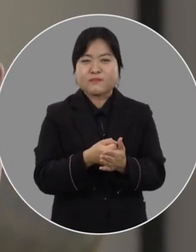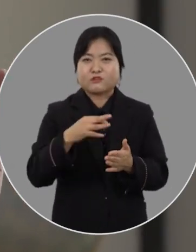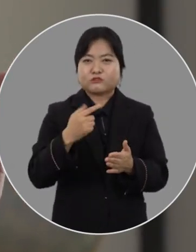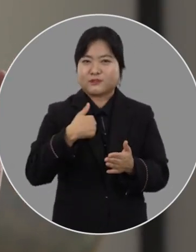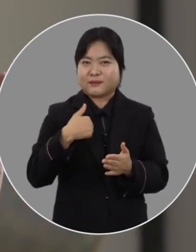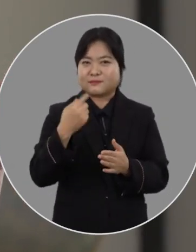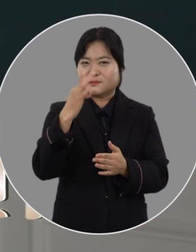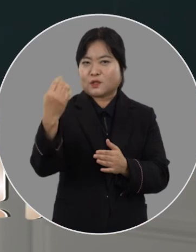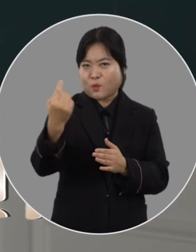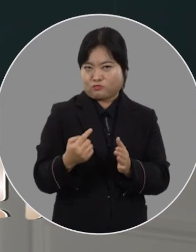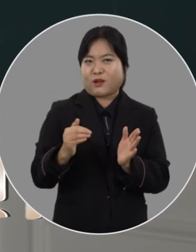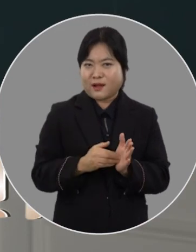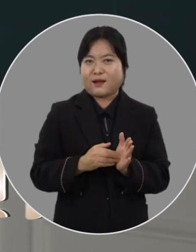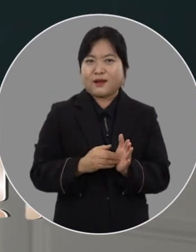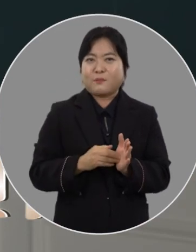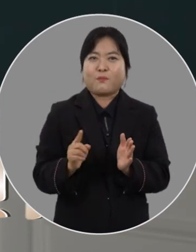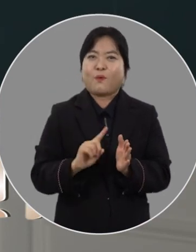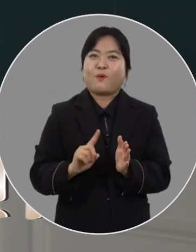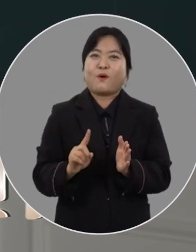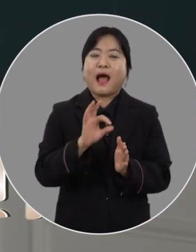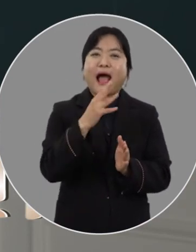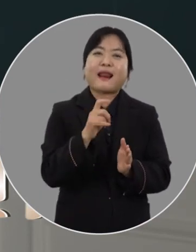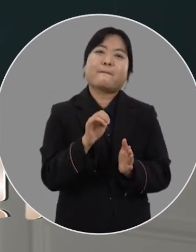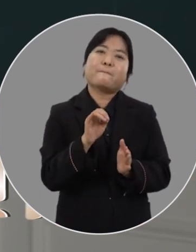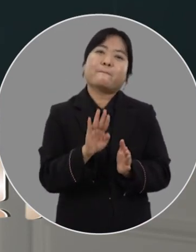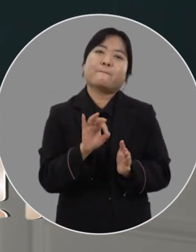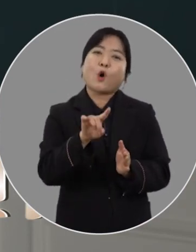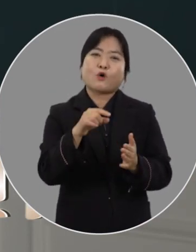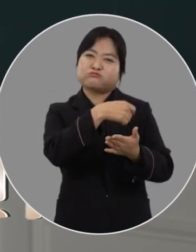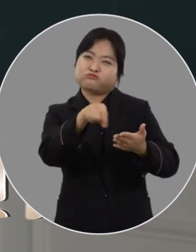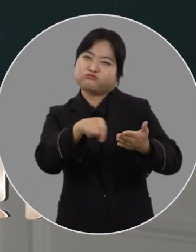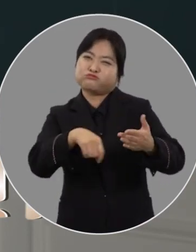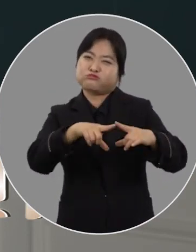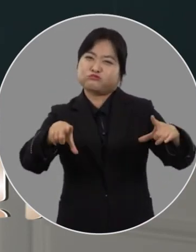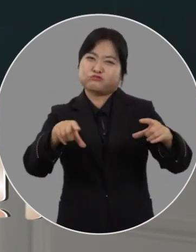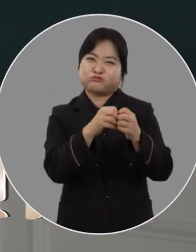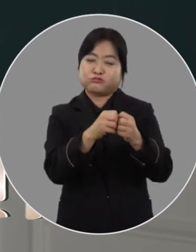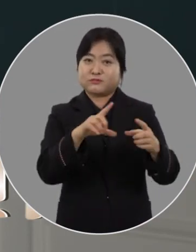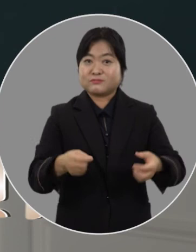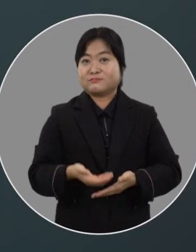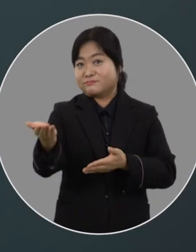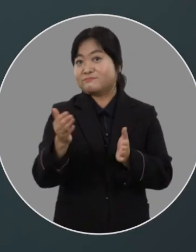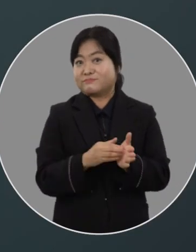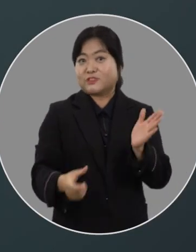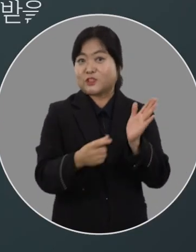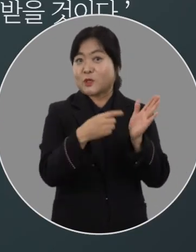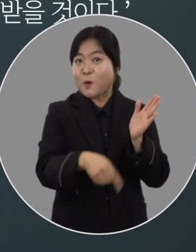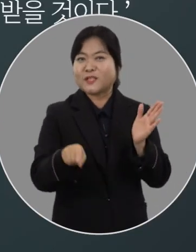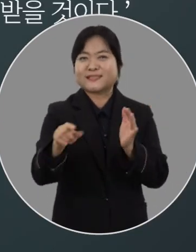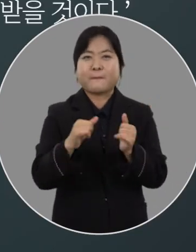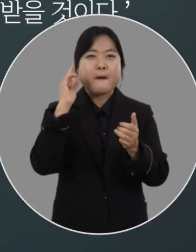하고 이 술탄을 찾아갔었는데 뭐라고 멋지게 아랍어로 갈긴 문서를 하나 써줬습니다. 거긴 뭐라고 써 있었냐면 이